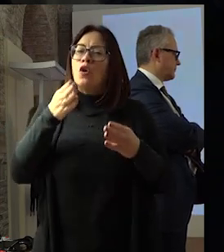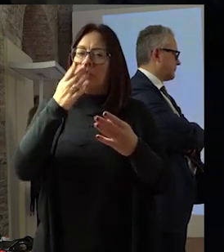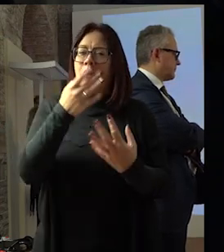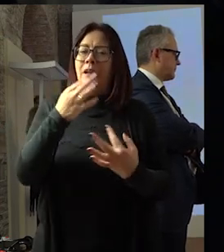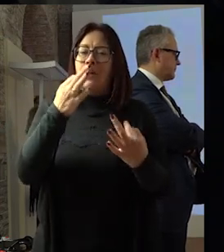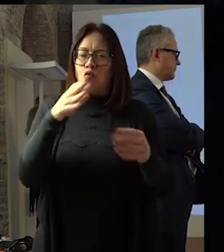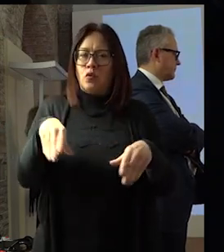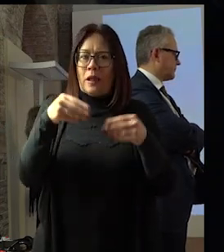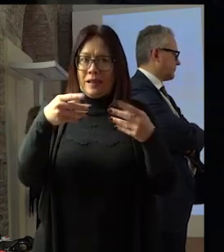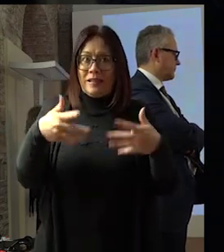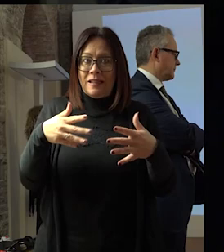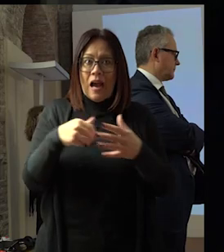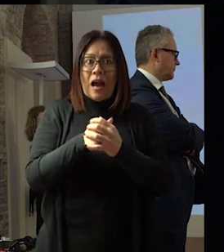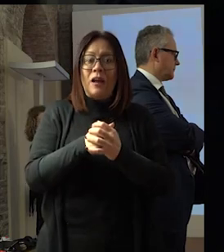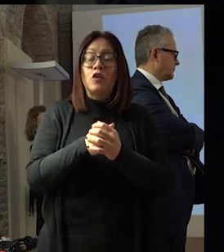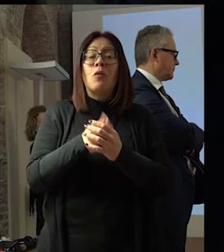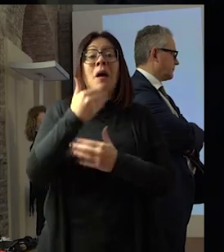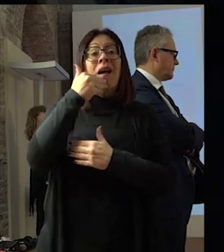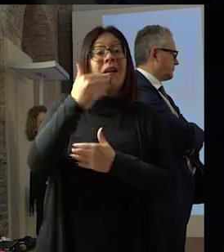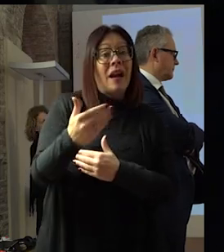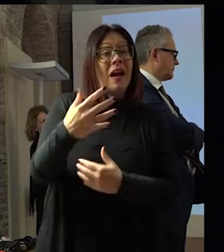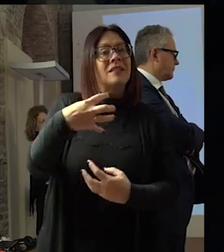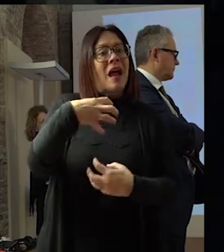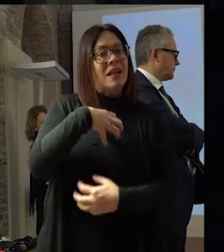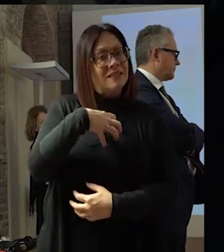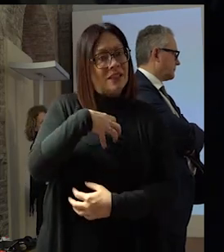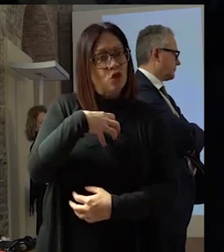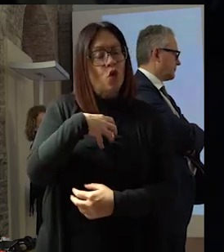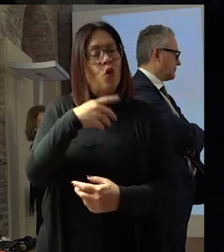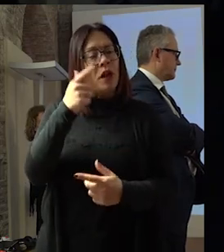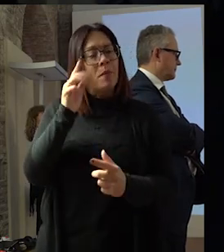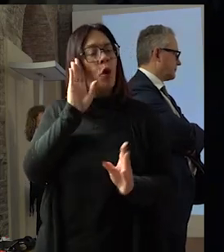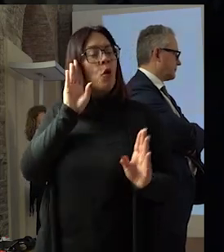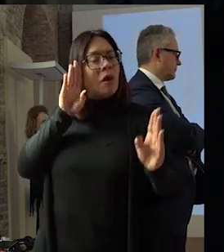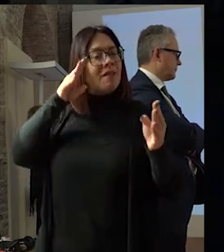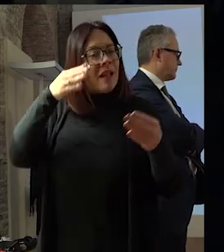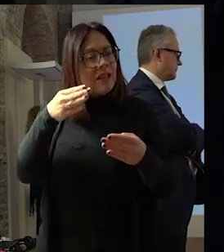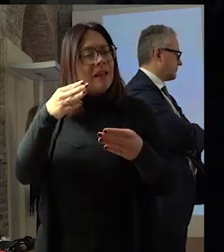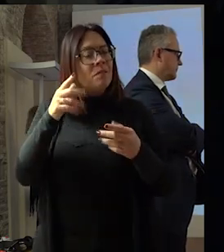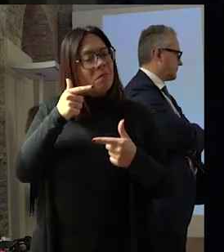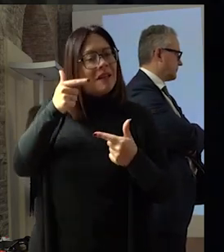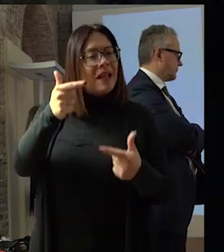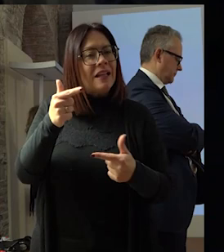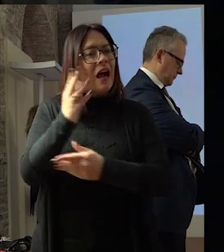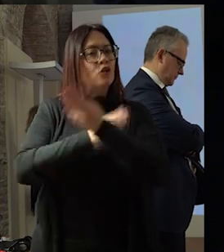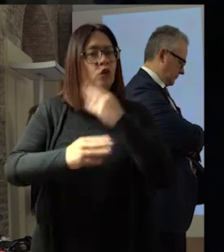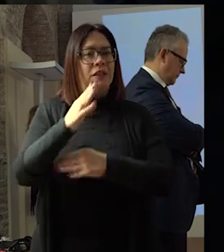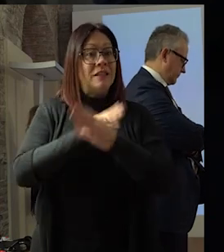Perché grazie a un assessorato dedicato alla disabilità e quindi a tutte